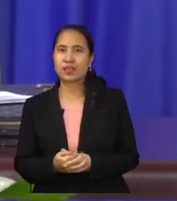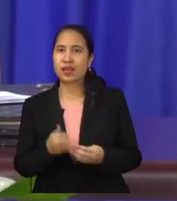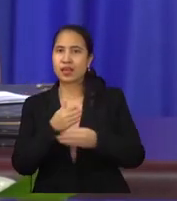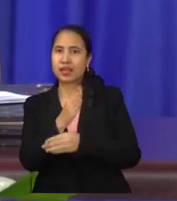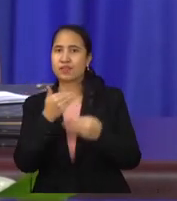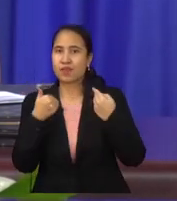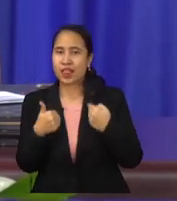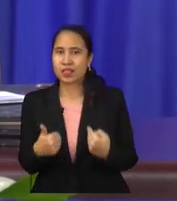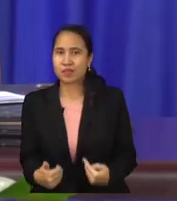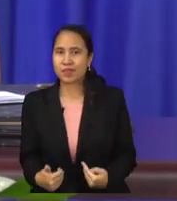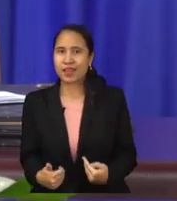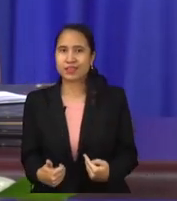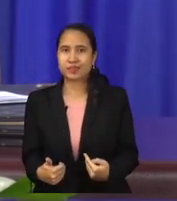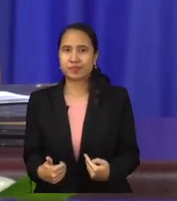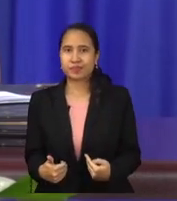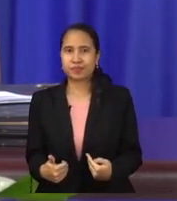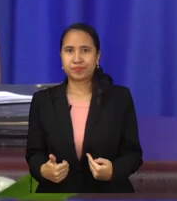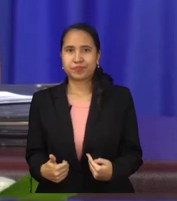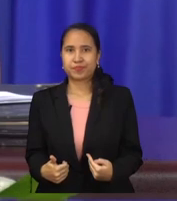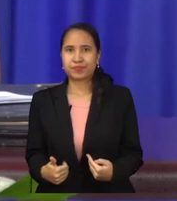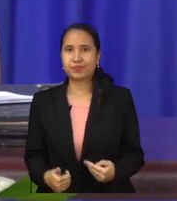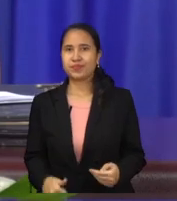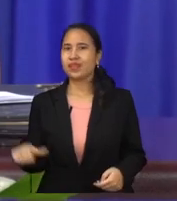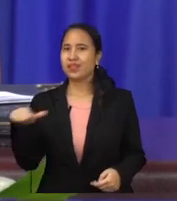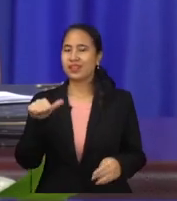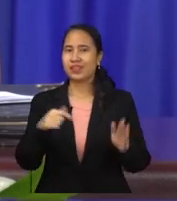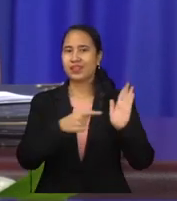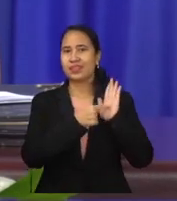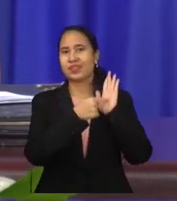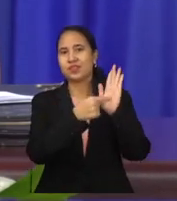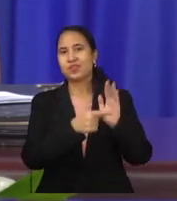de mens in de zaak Carmelo